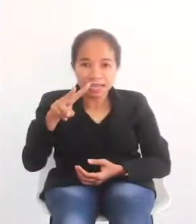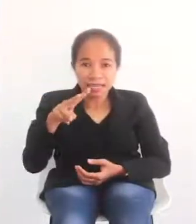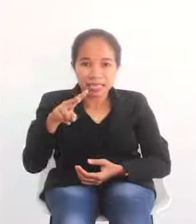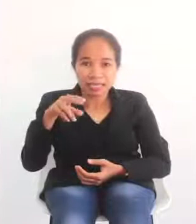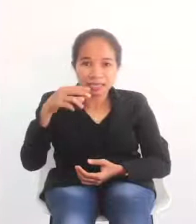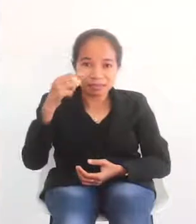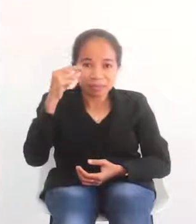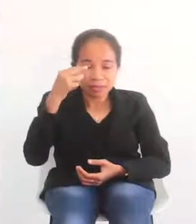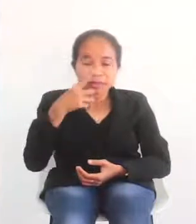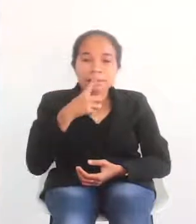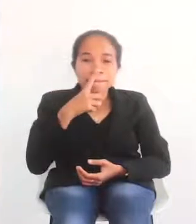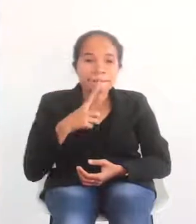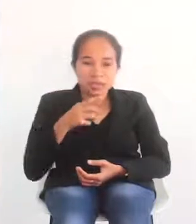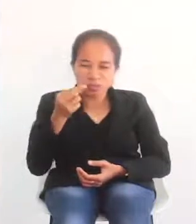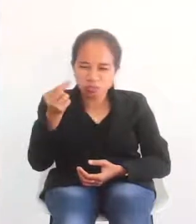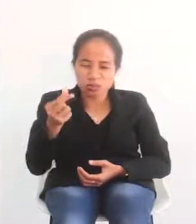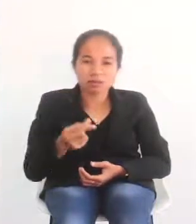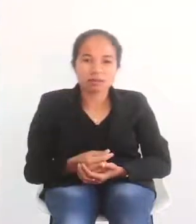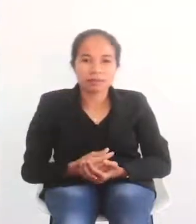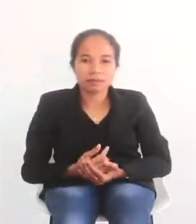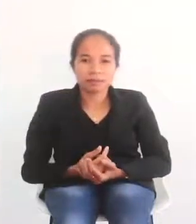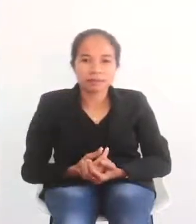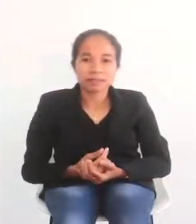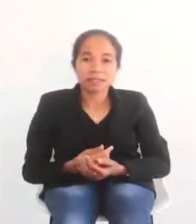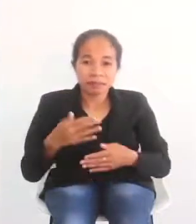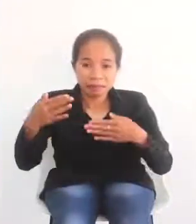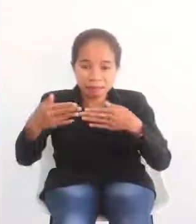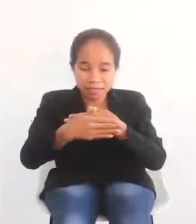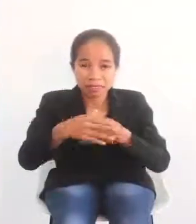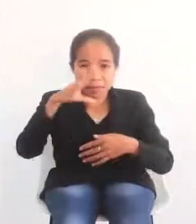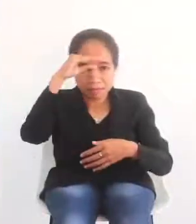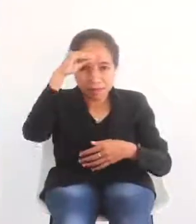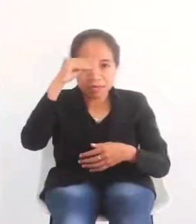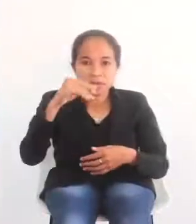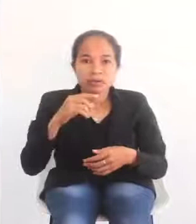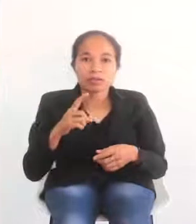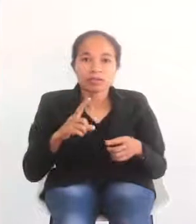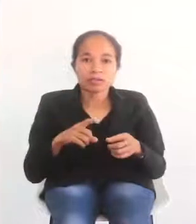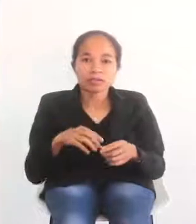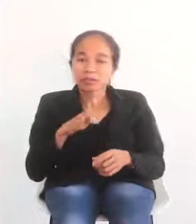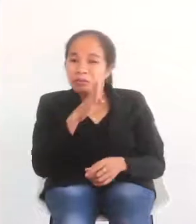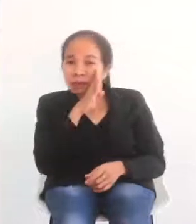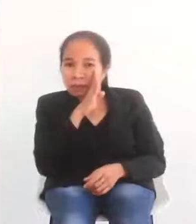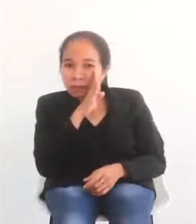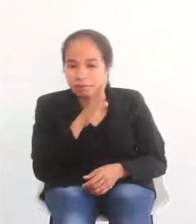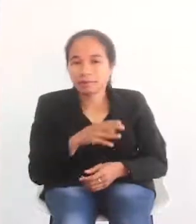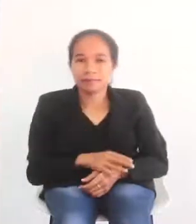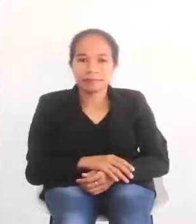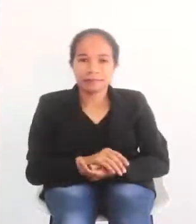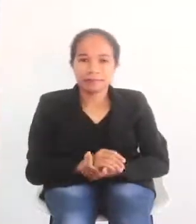matan atumean ni tuangona. Ni hak besik ba Luciano hodi bisu-bisu ba